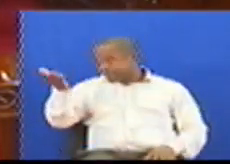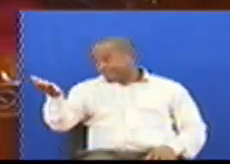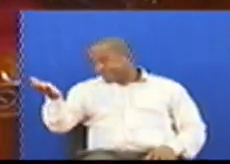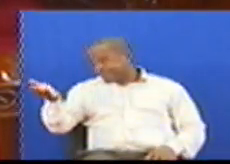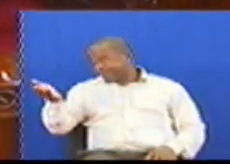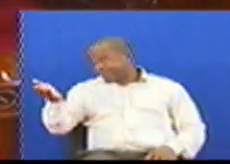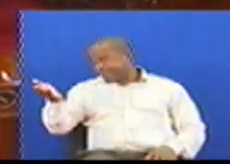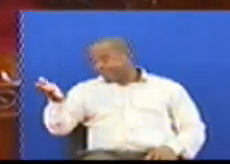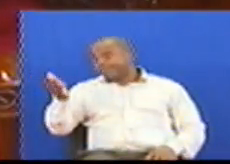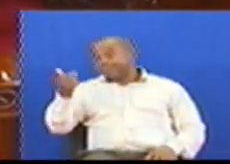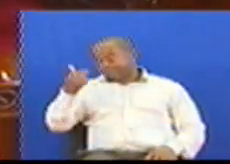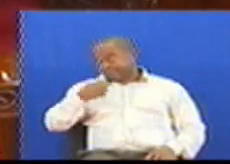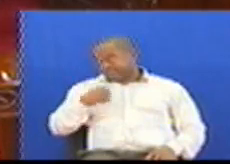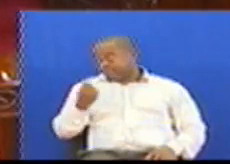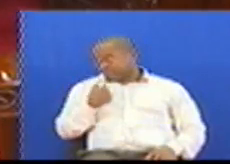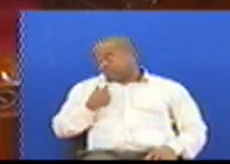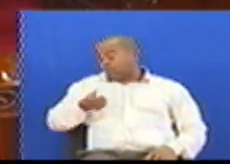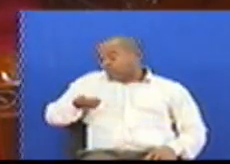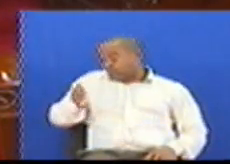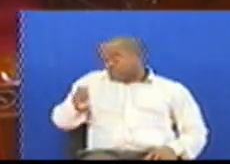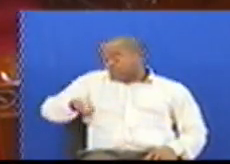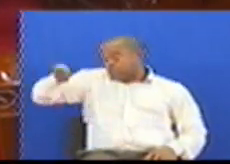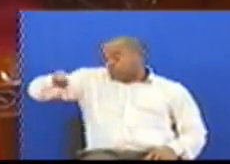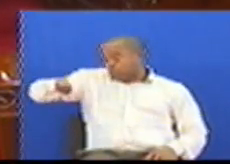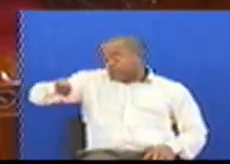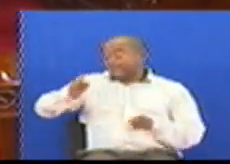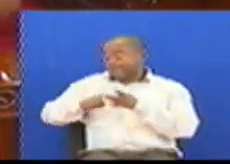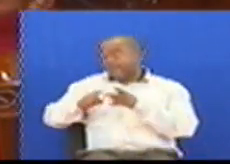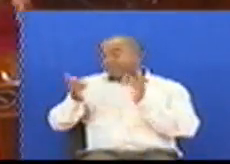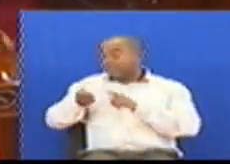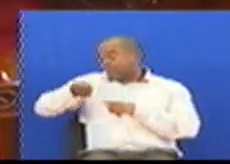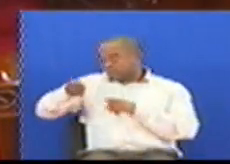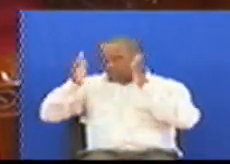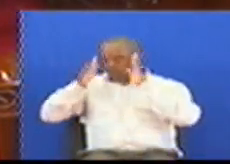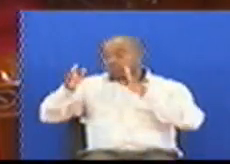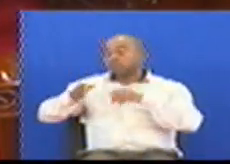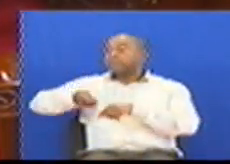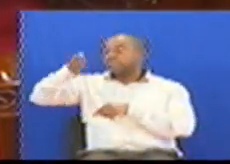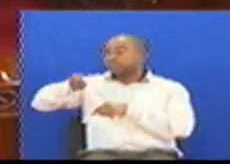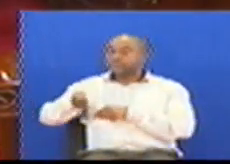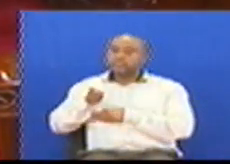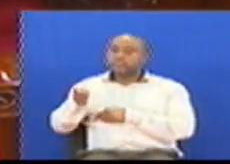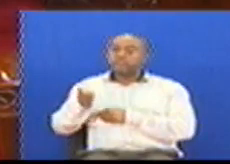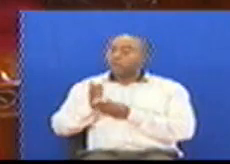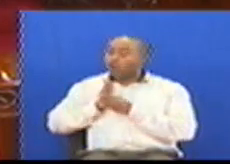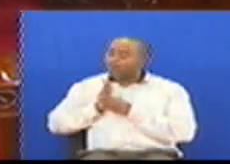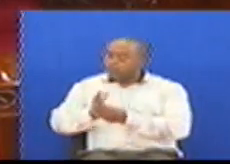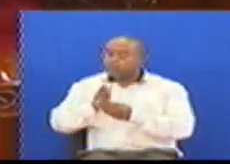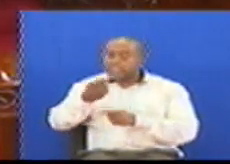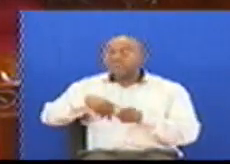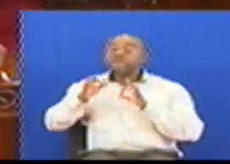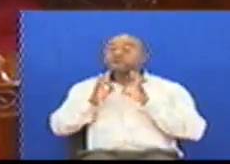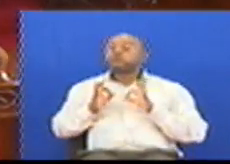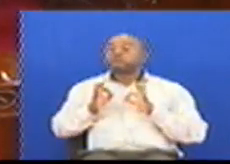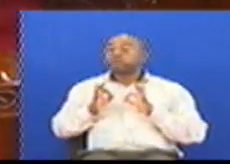niruhusu nikupongeze wewe binafsi na Mheshimiwa Spika kwa kutuongoza sisi vizuri ndani ya bunge lako hili